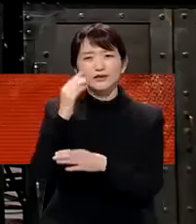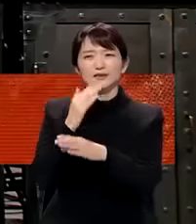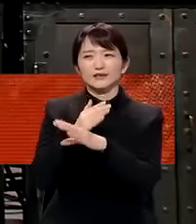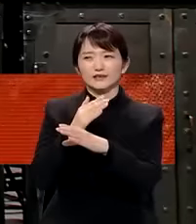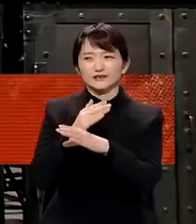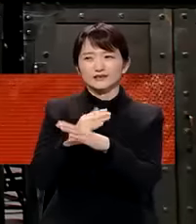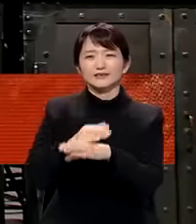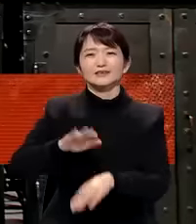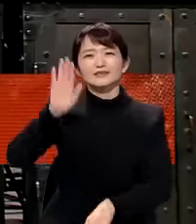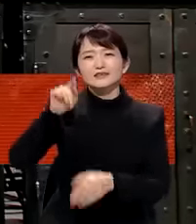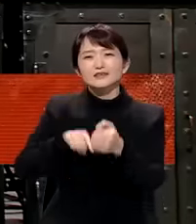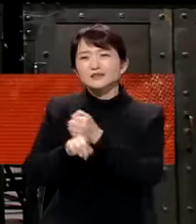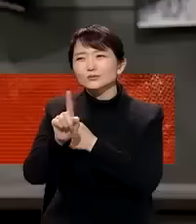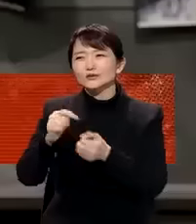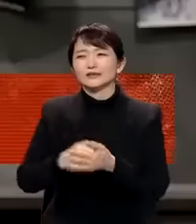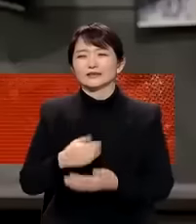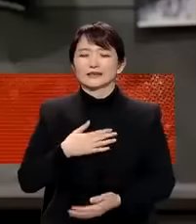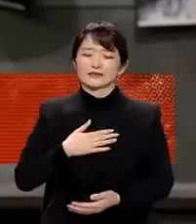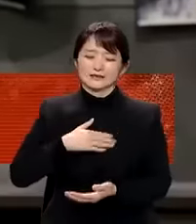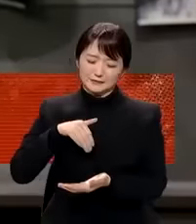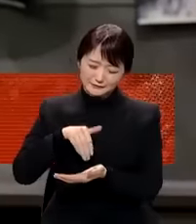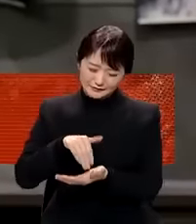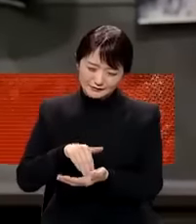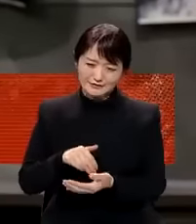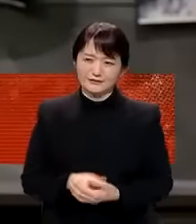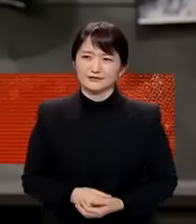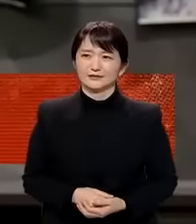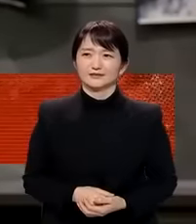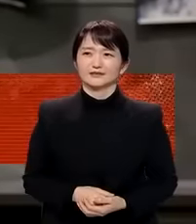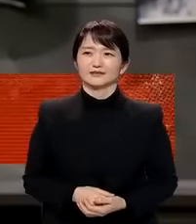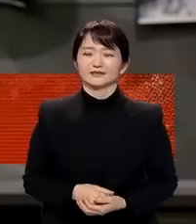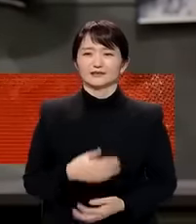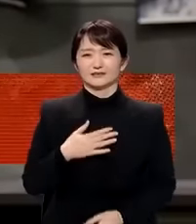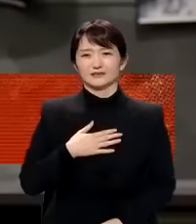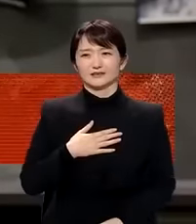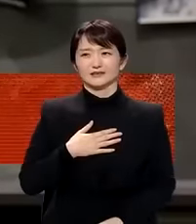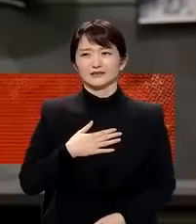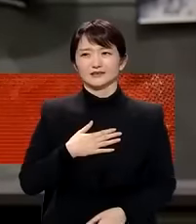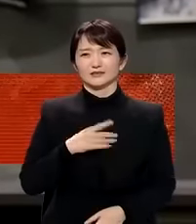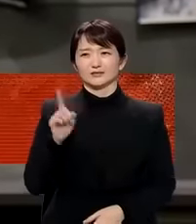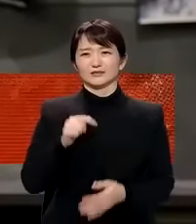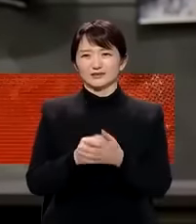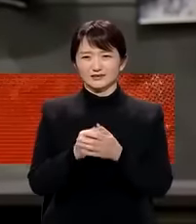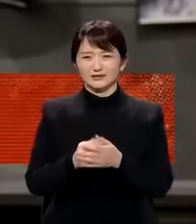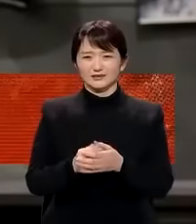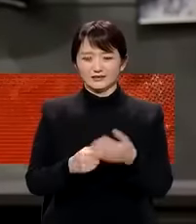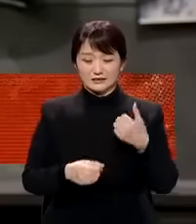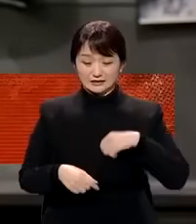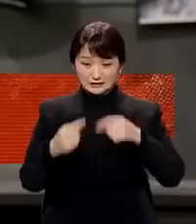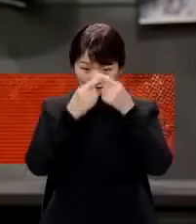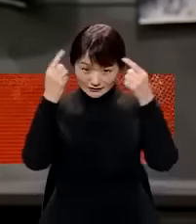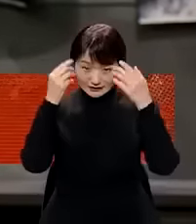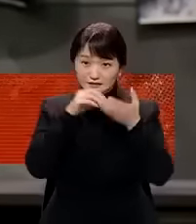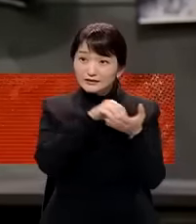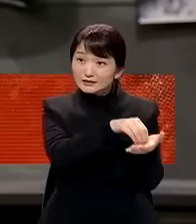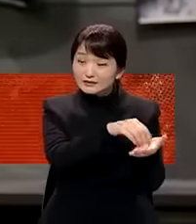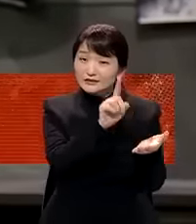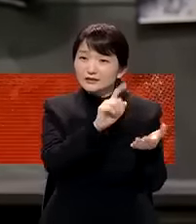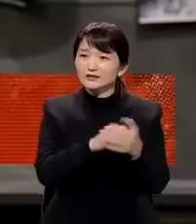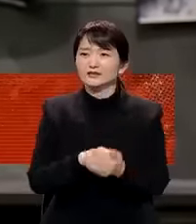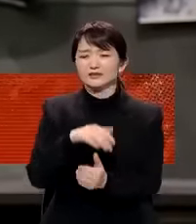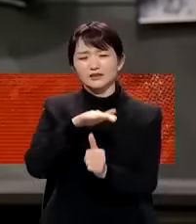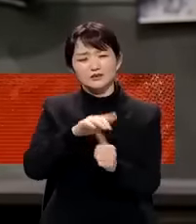잘 못했던 거 같거든 그래서 항 아 제가 아직까지 애가 이제 대학을 가는데도 아직까지 어릴 때